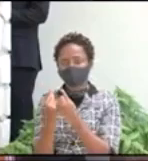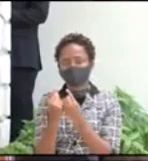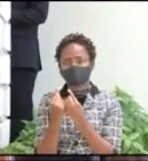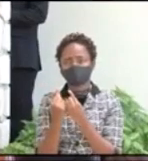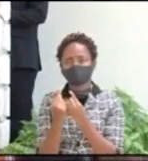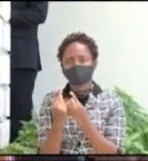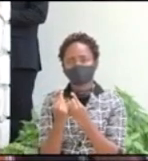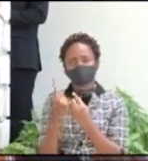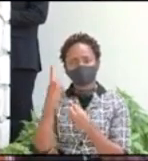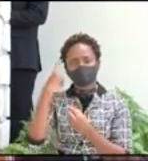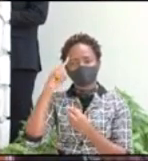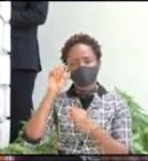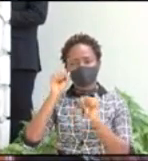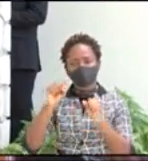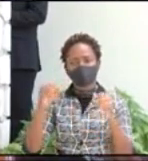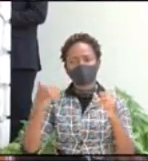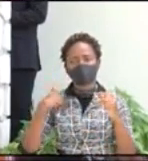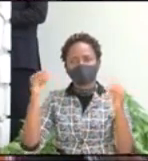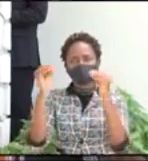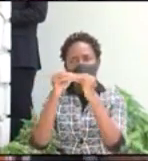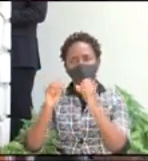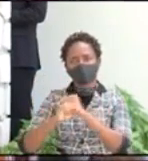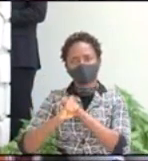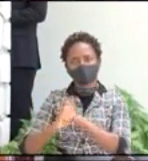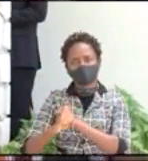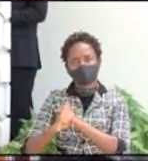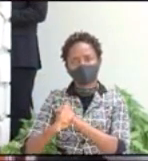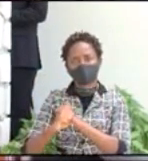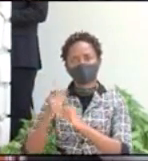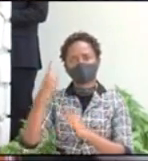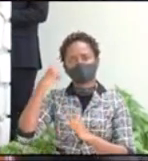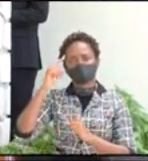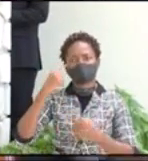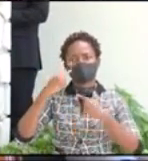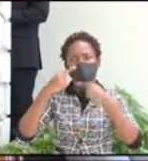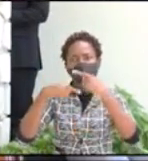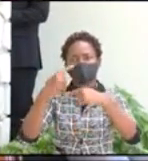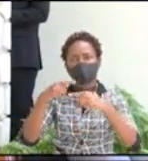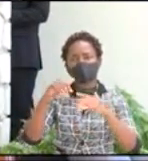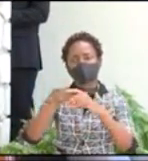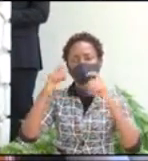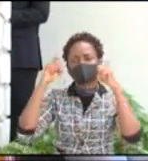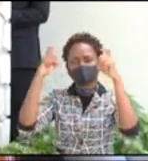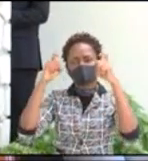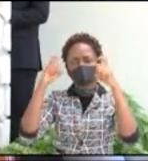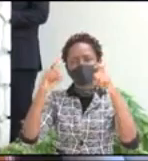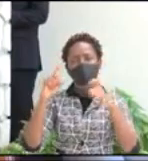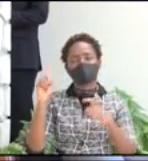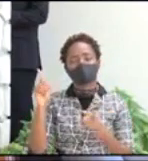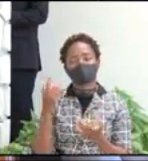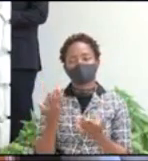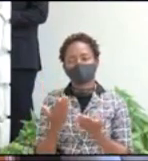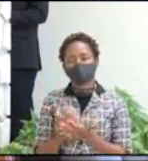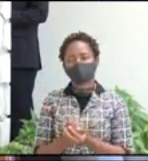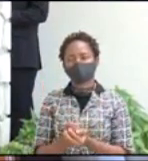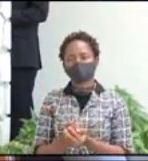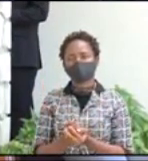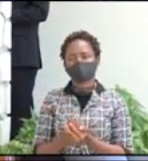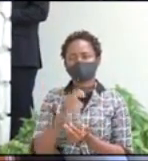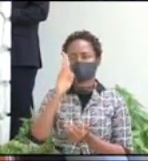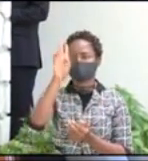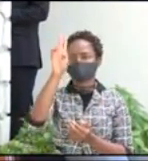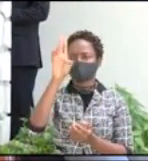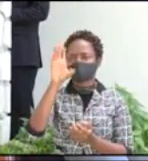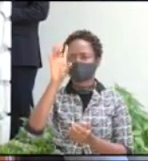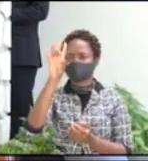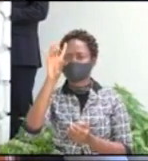tendance, pour nous être capables de plus force okay, pour nous aller dans l'élection qui vient. Mais moi-même, nous sommes démocrates. Il y a 280 plus